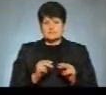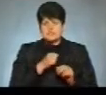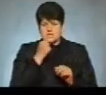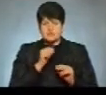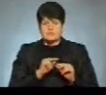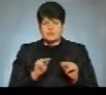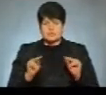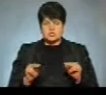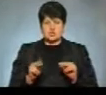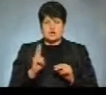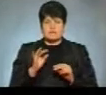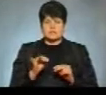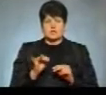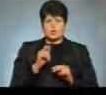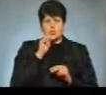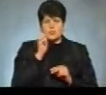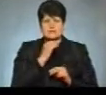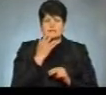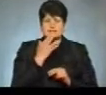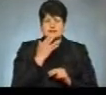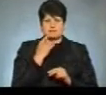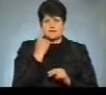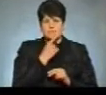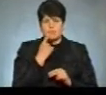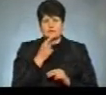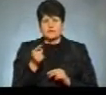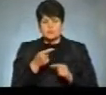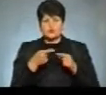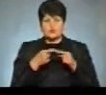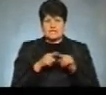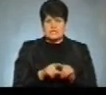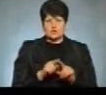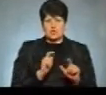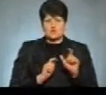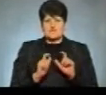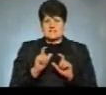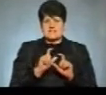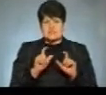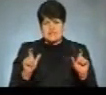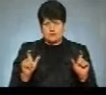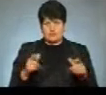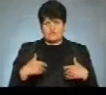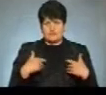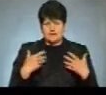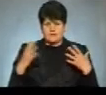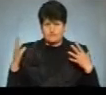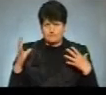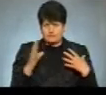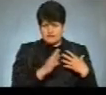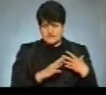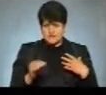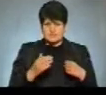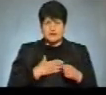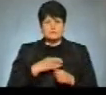кафедри української та іноземних мов Тернопільського національного технічного університету. Вітаю вас! Я всіх вітаю, всіх